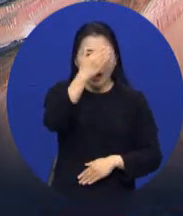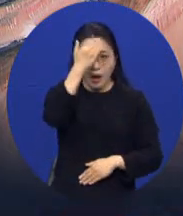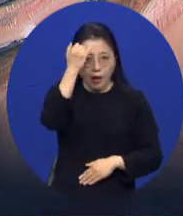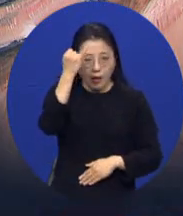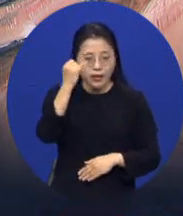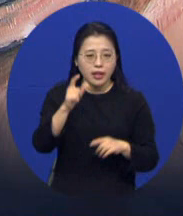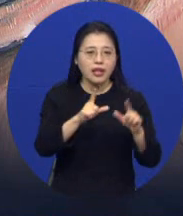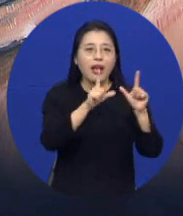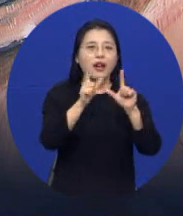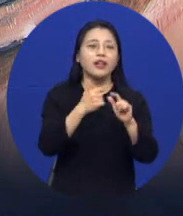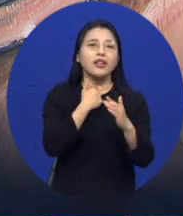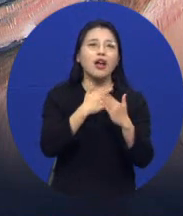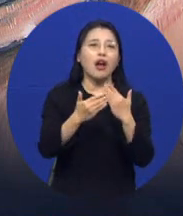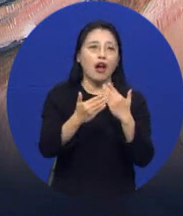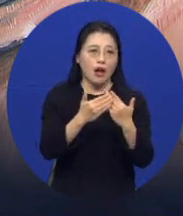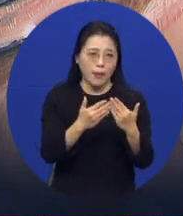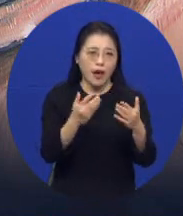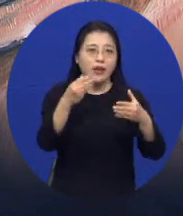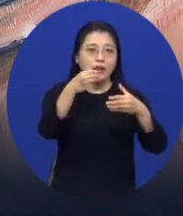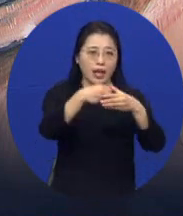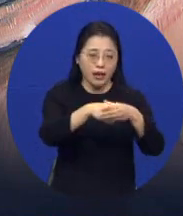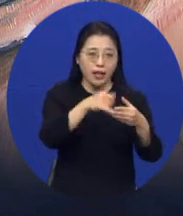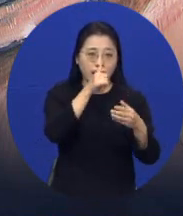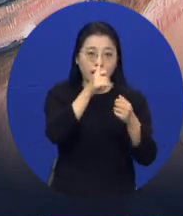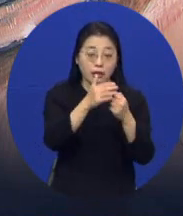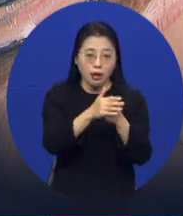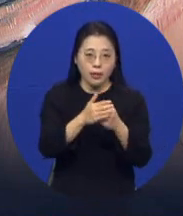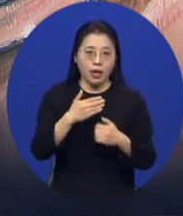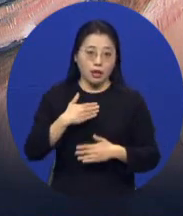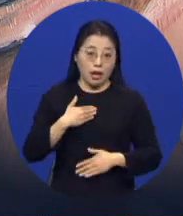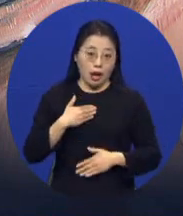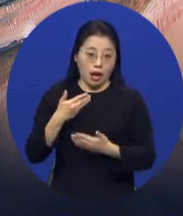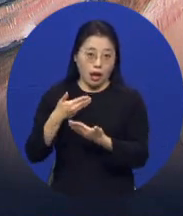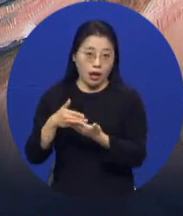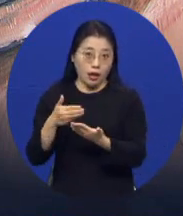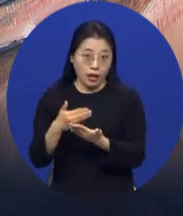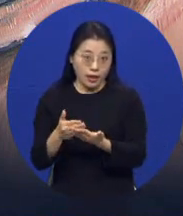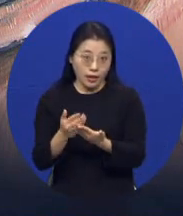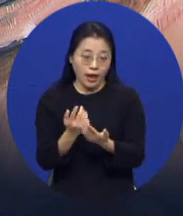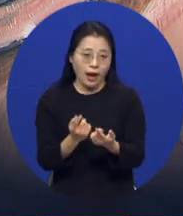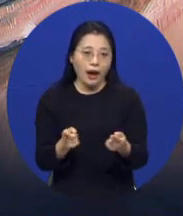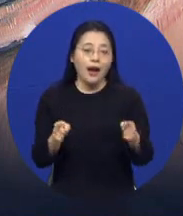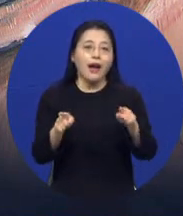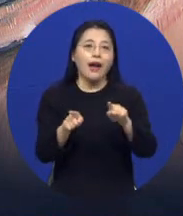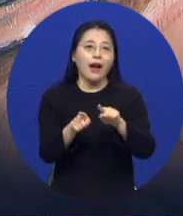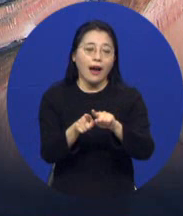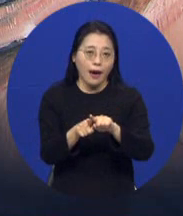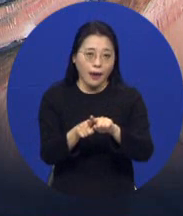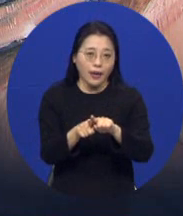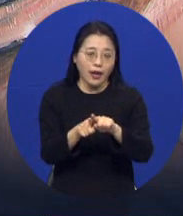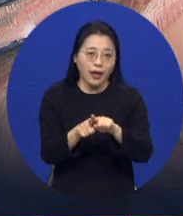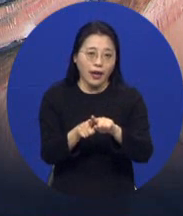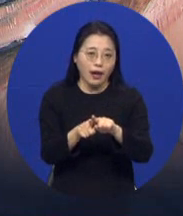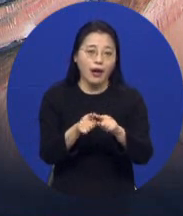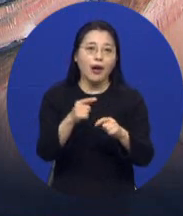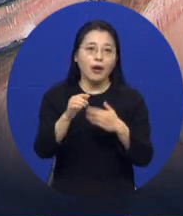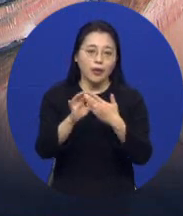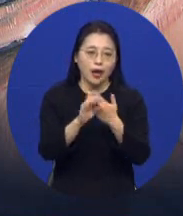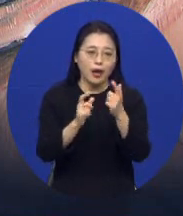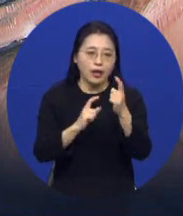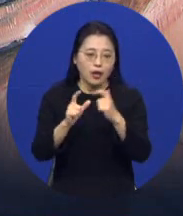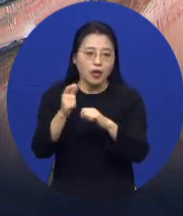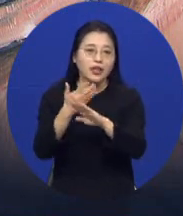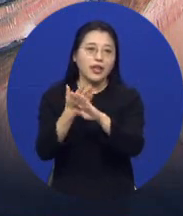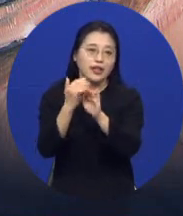살아왔던 삶의 흔적이니까 제 그림에 그렇게 멋있는 글꼴이 있다고 생각하면 좀 더